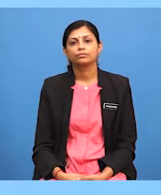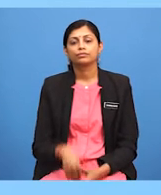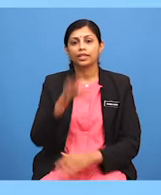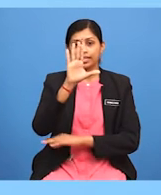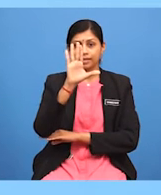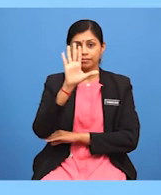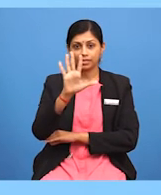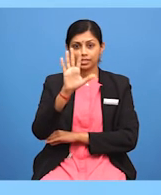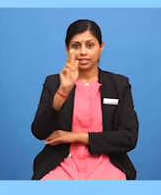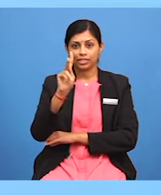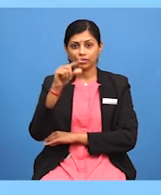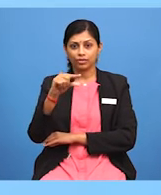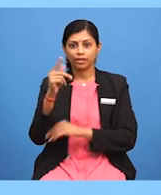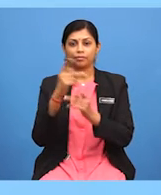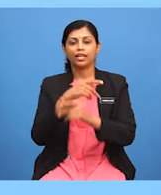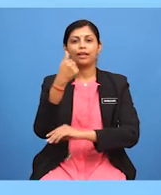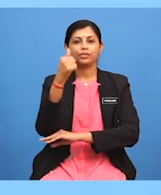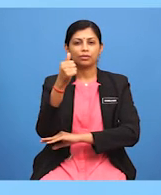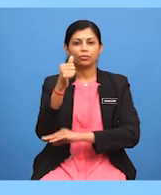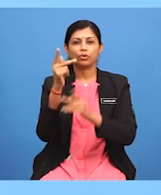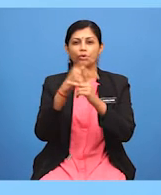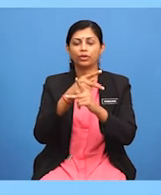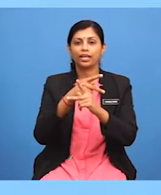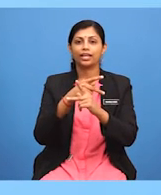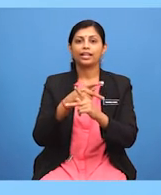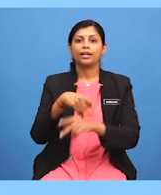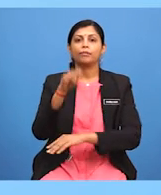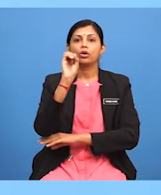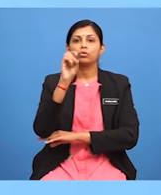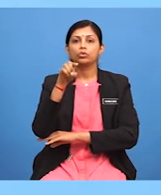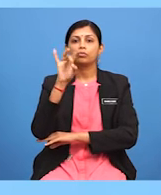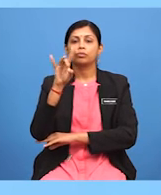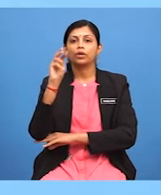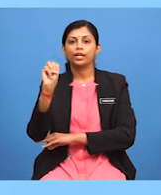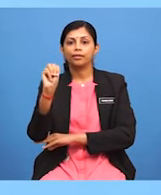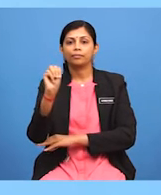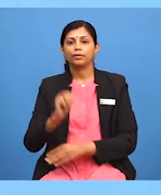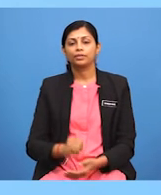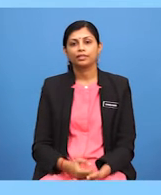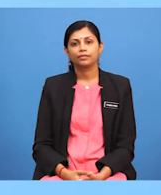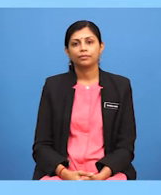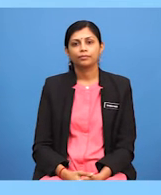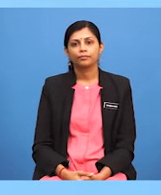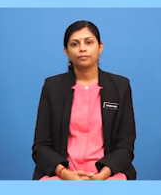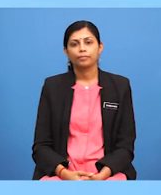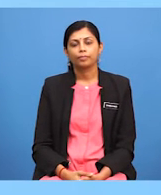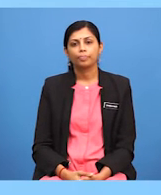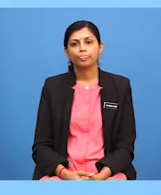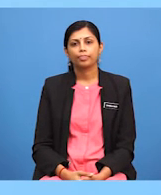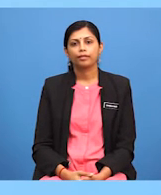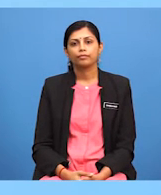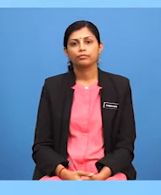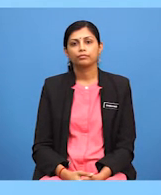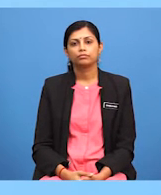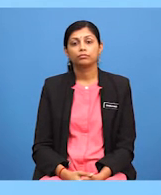kuasa negatif 2 darab dengan ketinggian 0.8 meter.